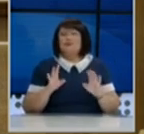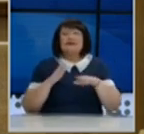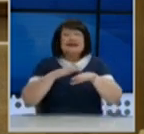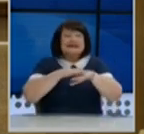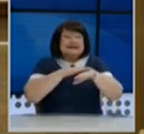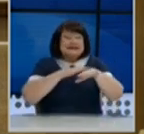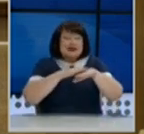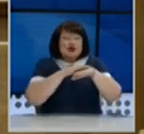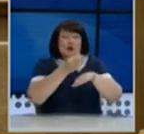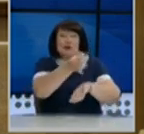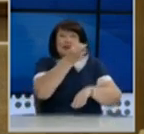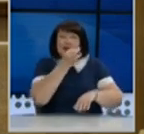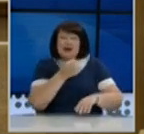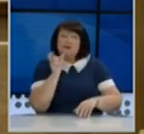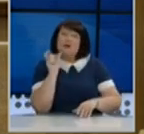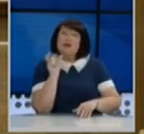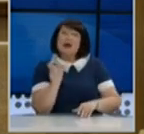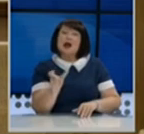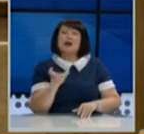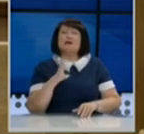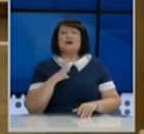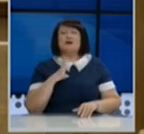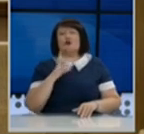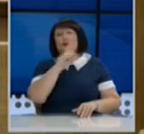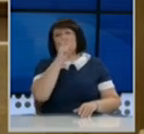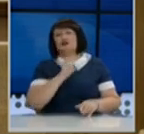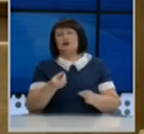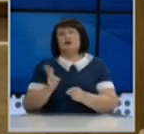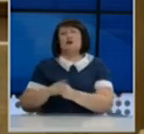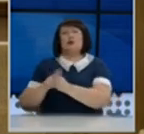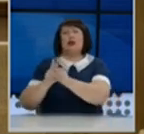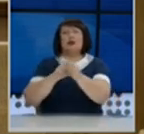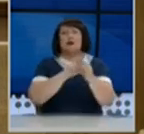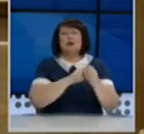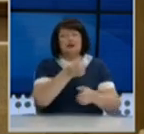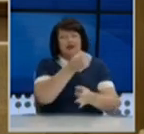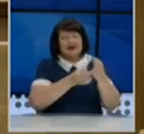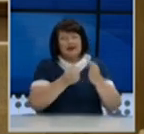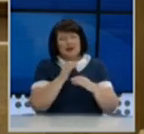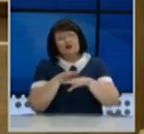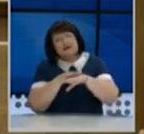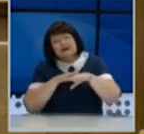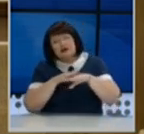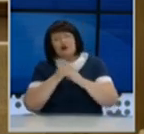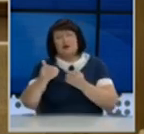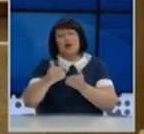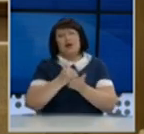συγνώμη για τις ανθρώπινες ζωές που χάθηκαν άδικα,